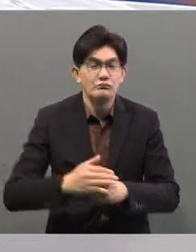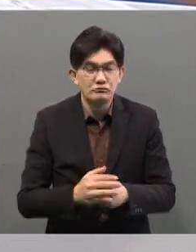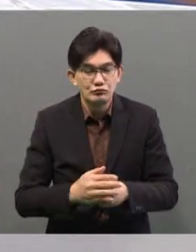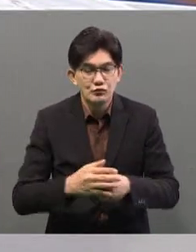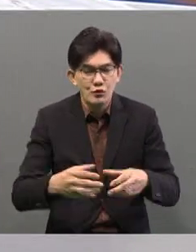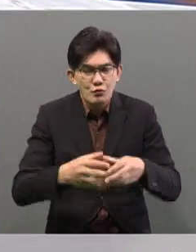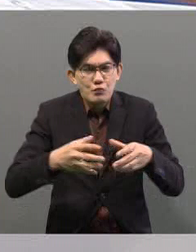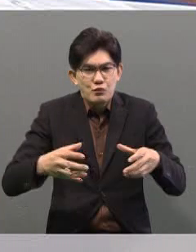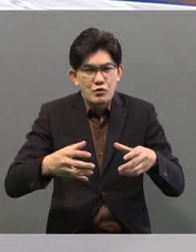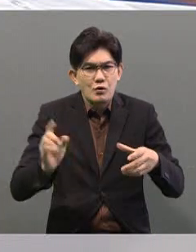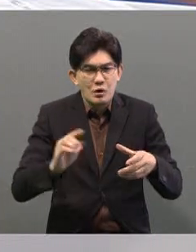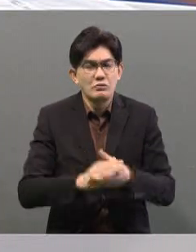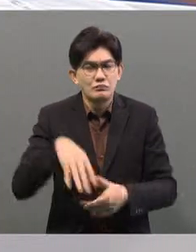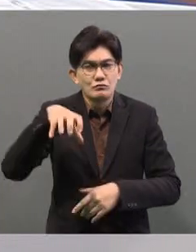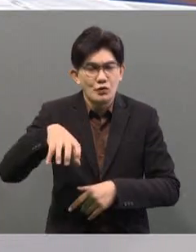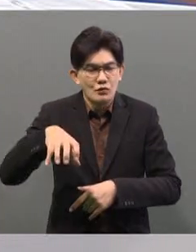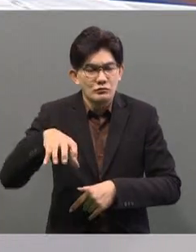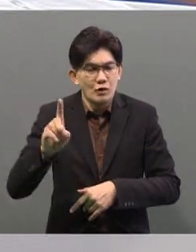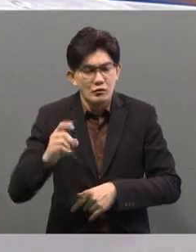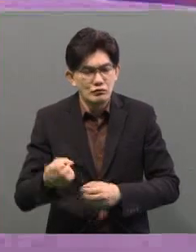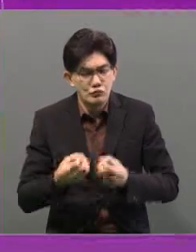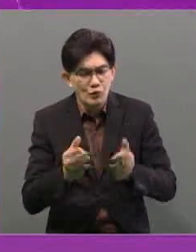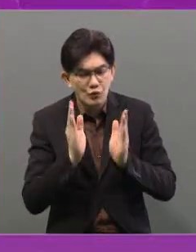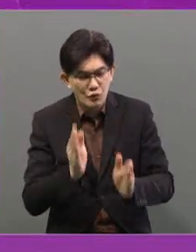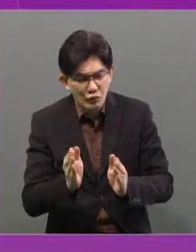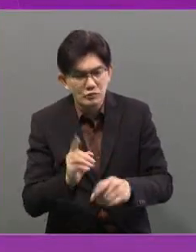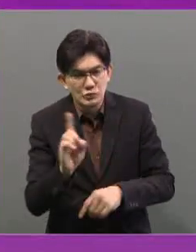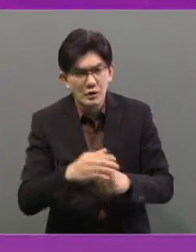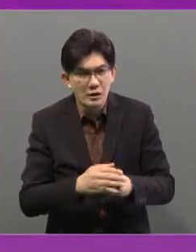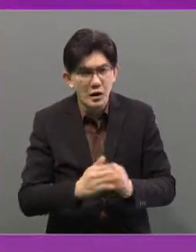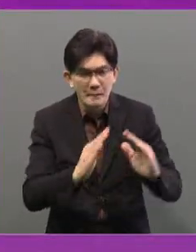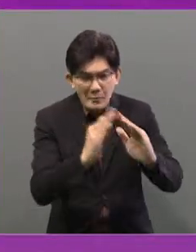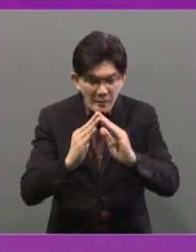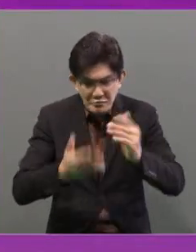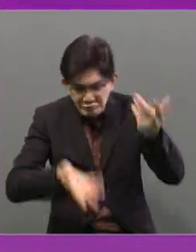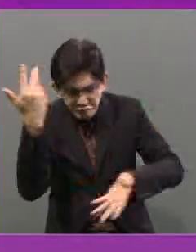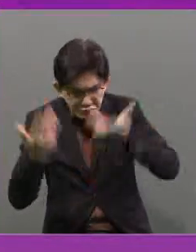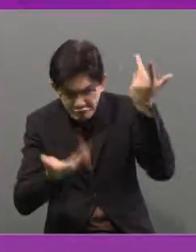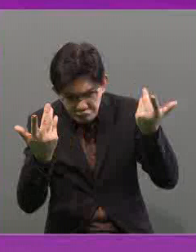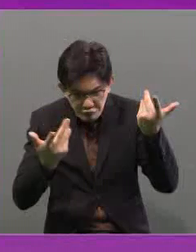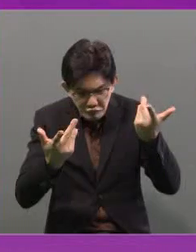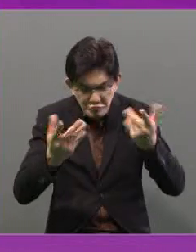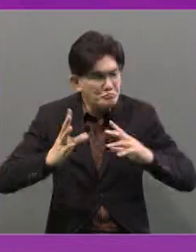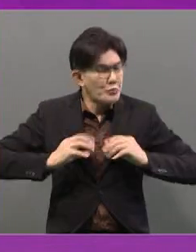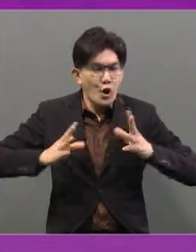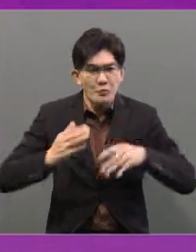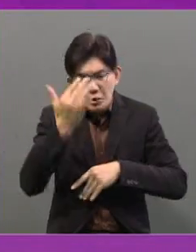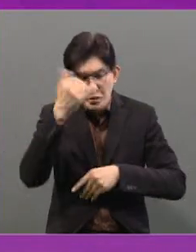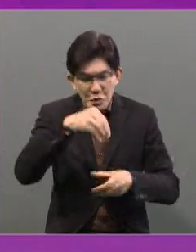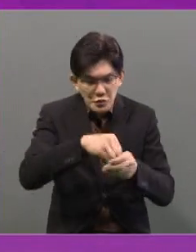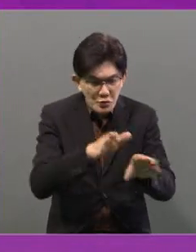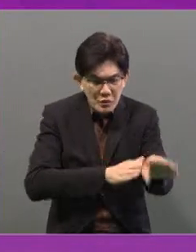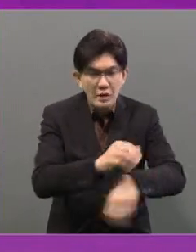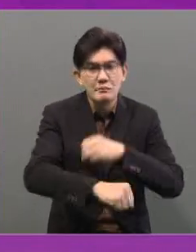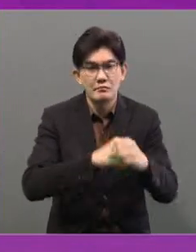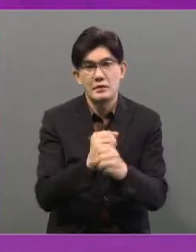เขามารวมตัวกันคัดค้านกรมเจ้าท่าที่ส่งคนเข้ามาให้รื้อถอนบ้านซึ่งเขาบอกว่าเขาอยู่บ้านตรงนี้มากว่า50